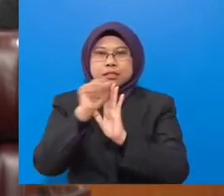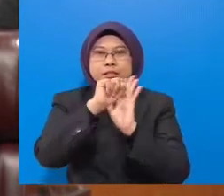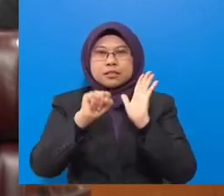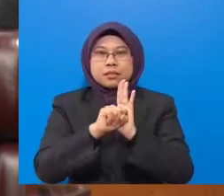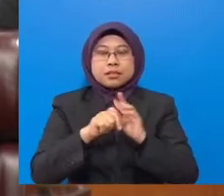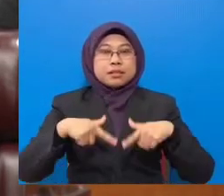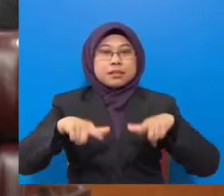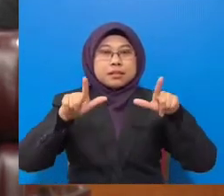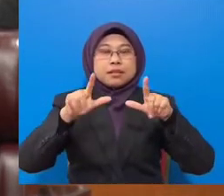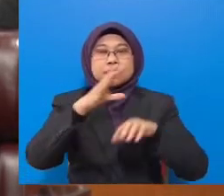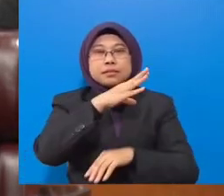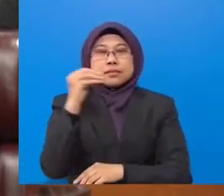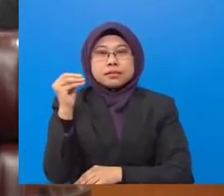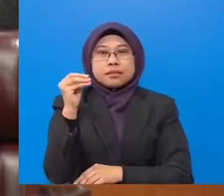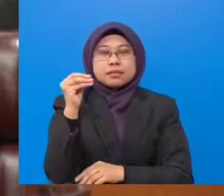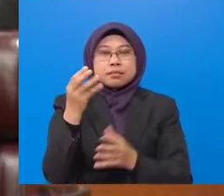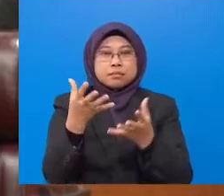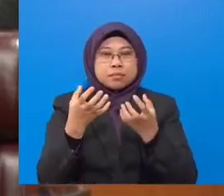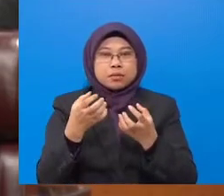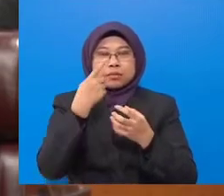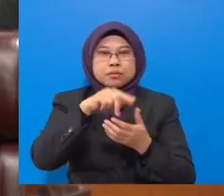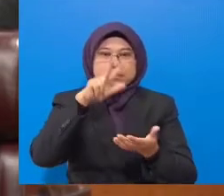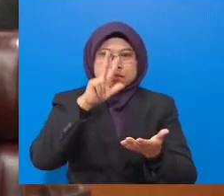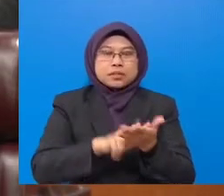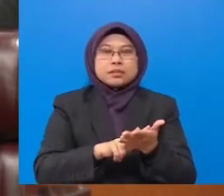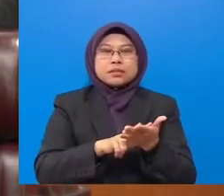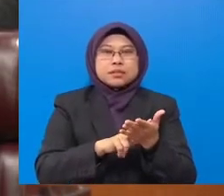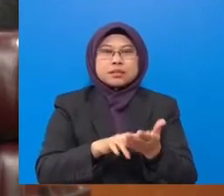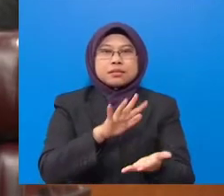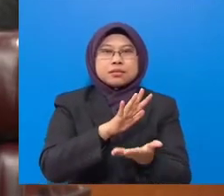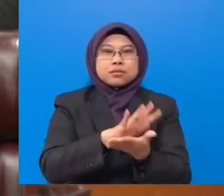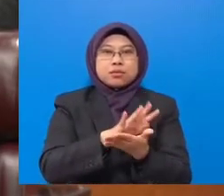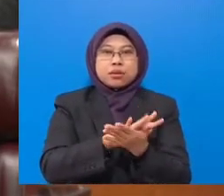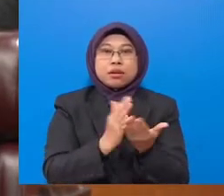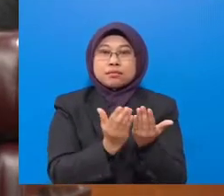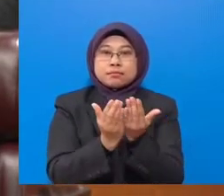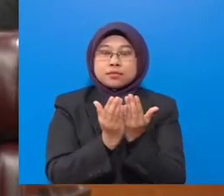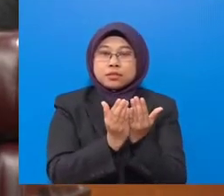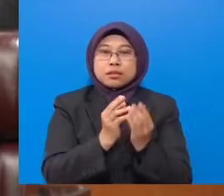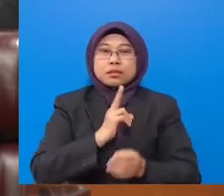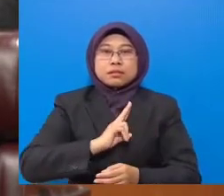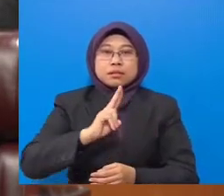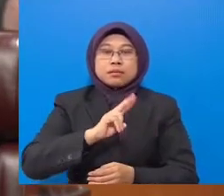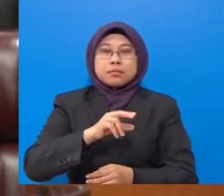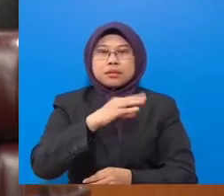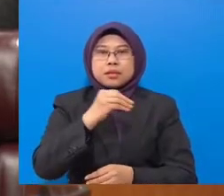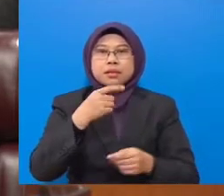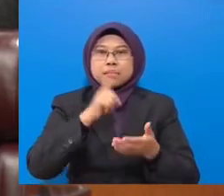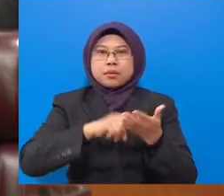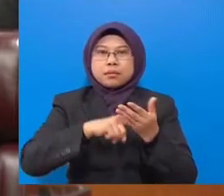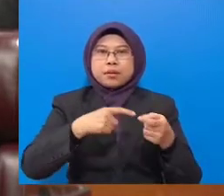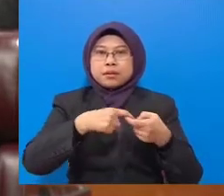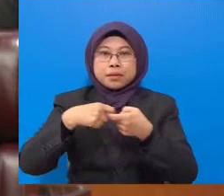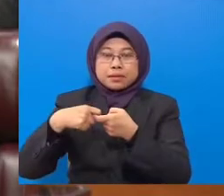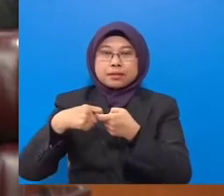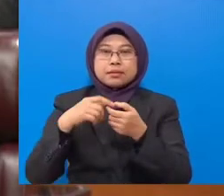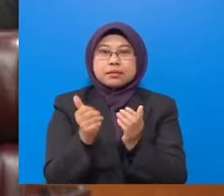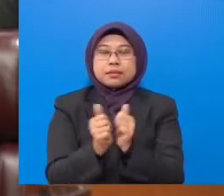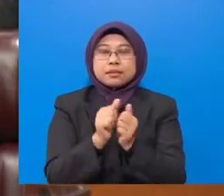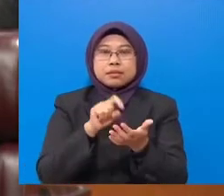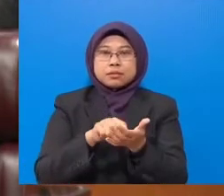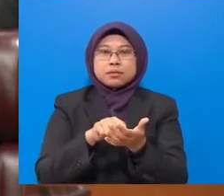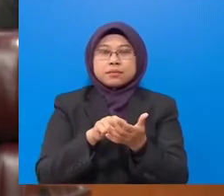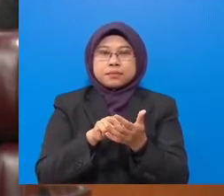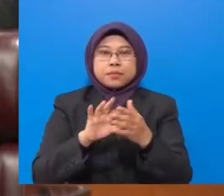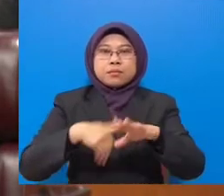syarat-syarat kelaikan dan kehendak bagi tujuanmu i'tiraf ke atas sekolah agama dan perkara-perkara yang berhubungan dengannya melalui